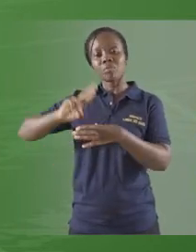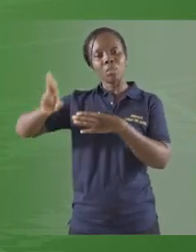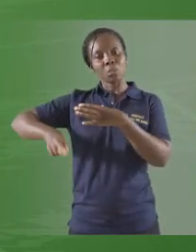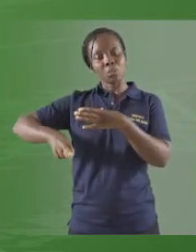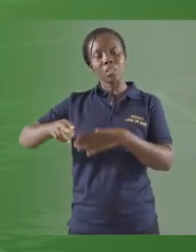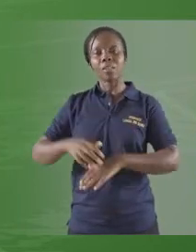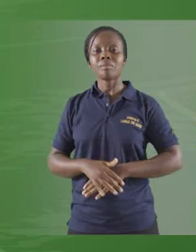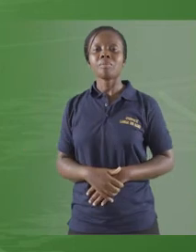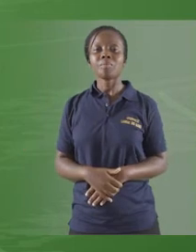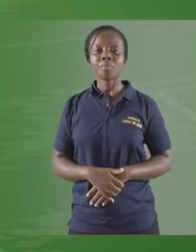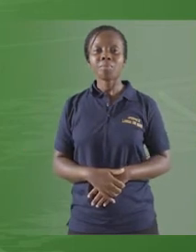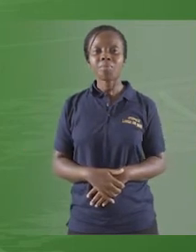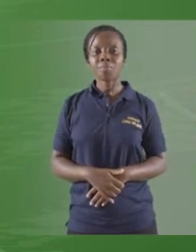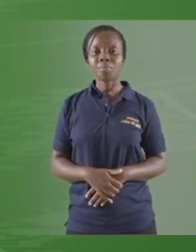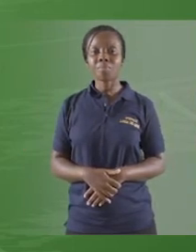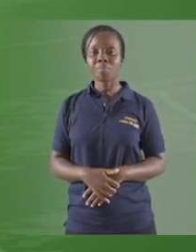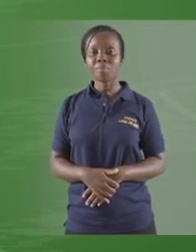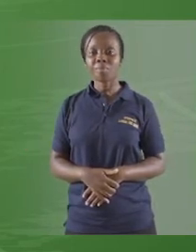interprétation des résultats.